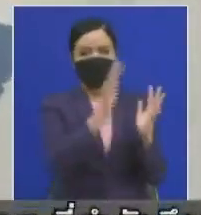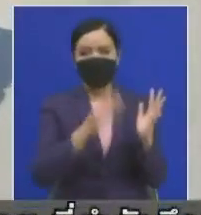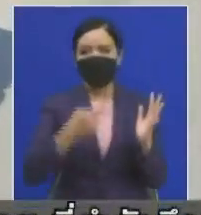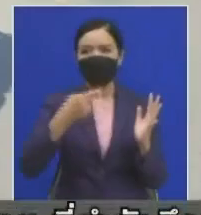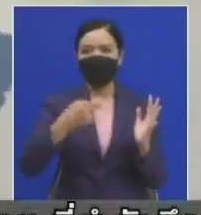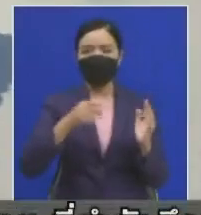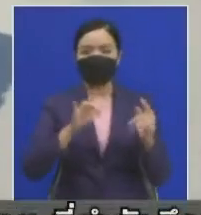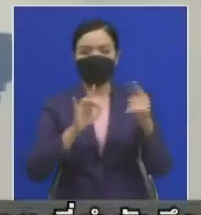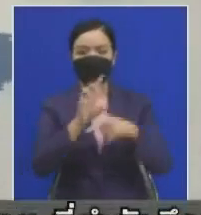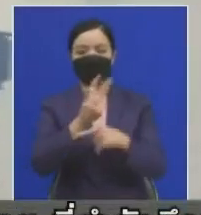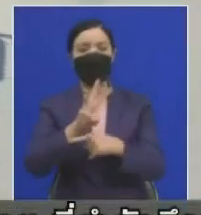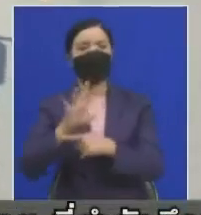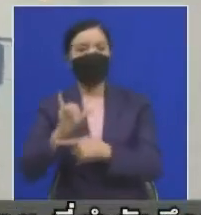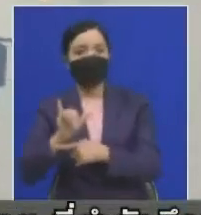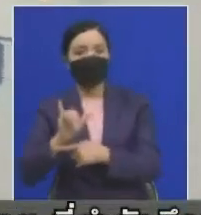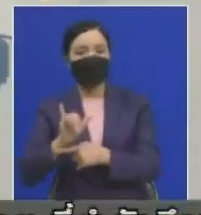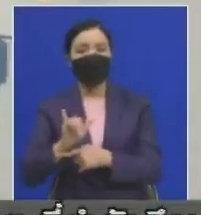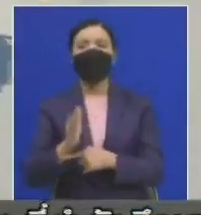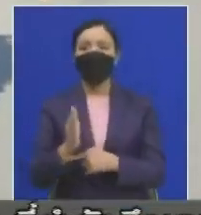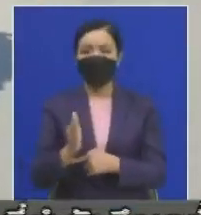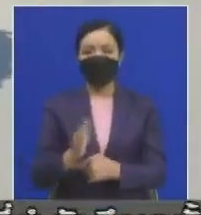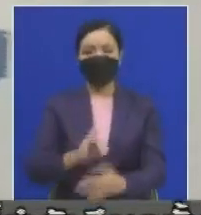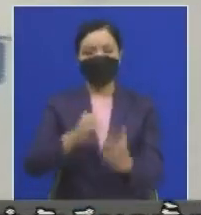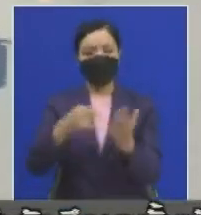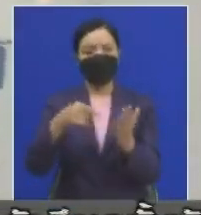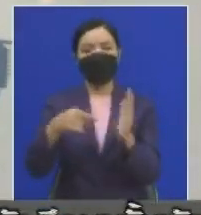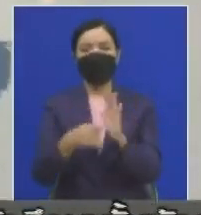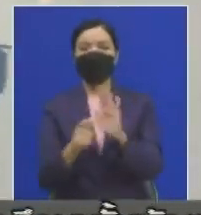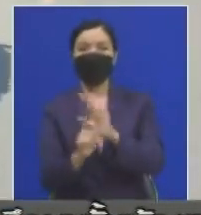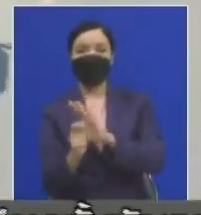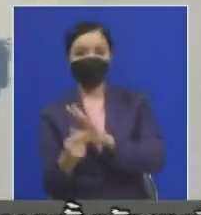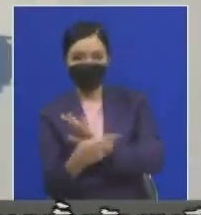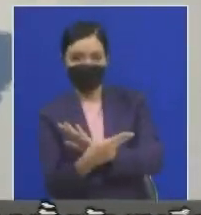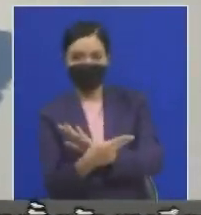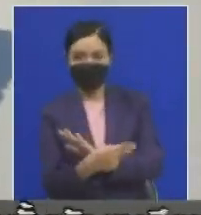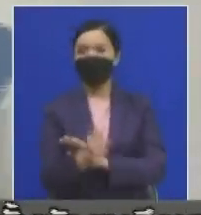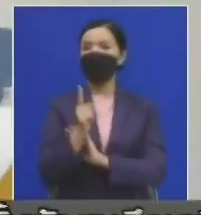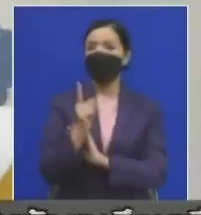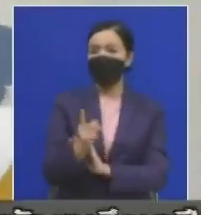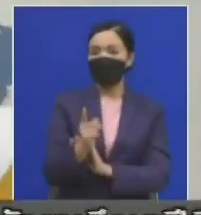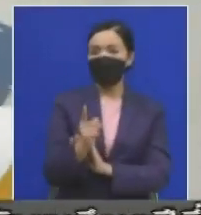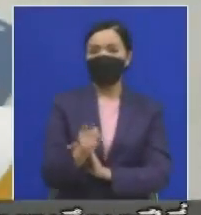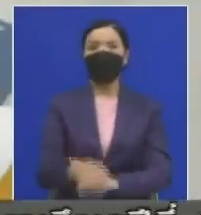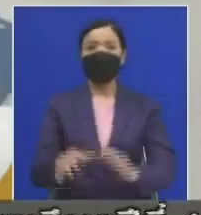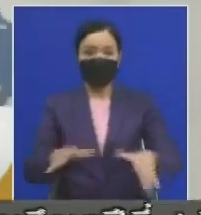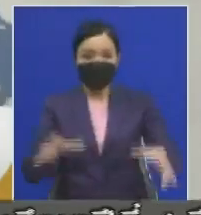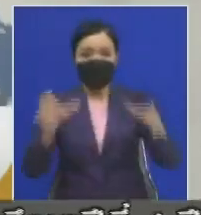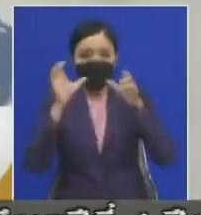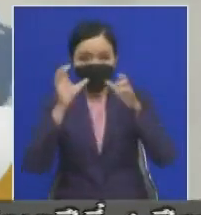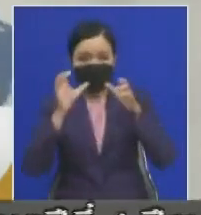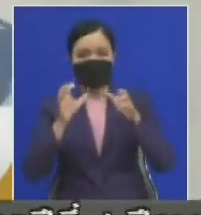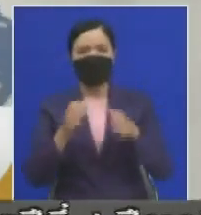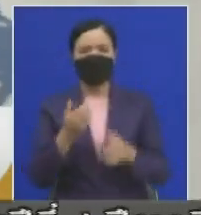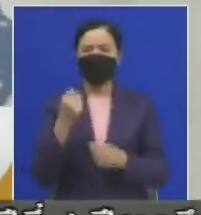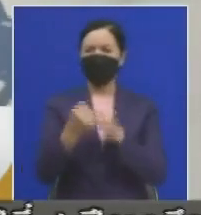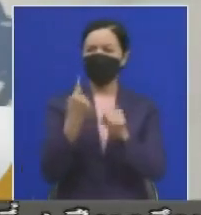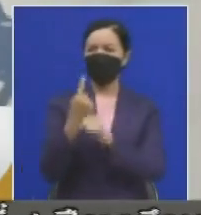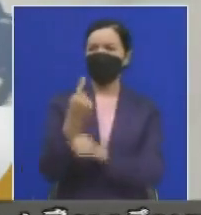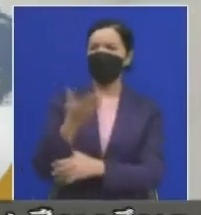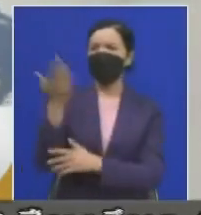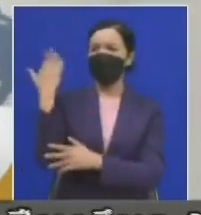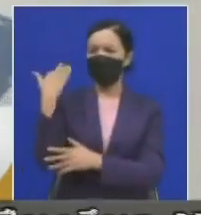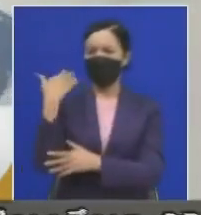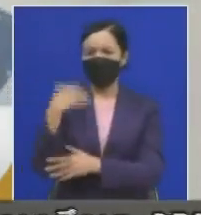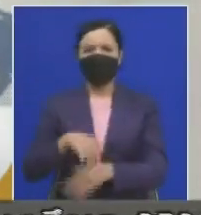ในพืนที่ตำบระบํา อำเภลาณฝัรจัหัดอุทยธานีจุดเดีวกัที่เกิดเหตุเสือออกมากแทชบ้หมปทแล้วม